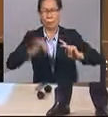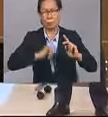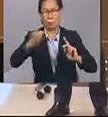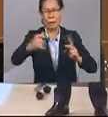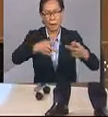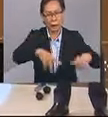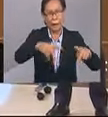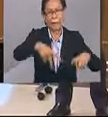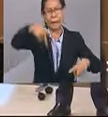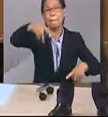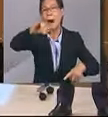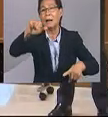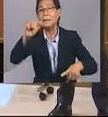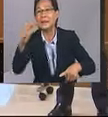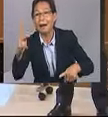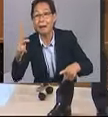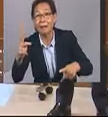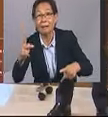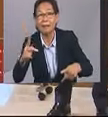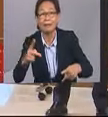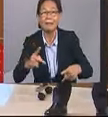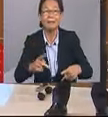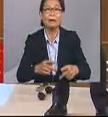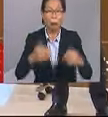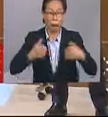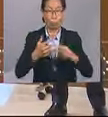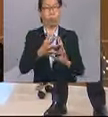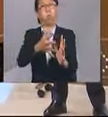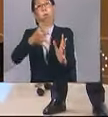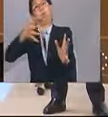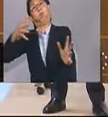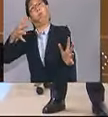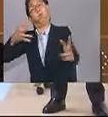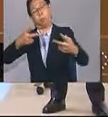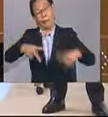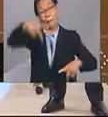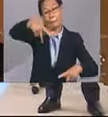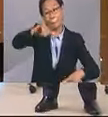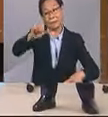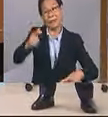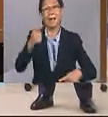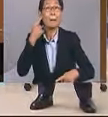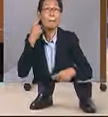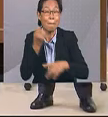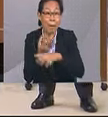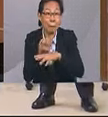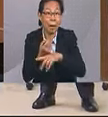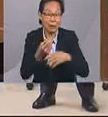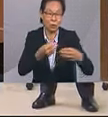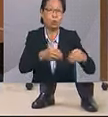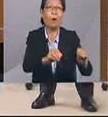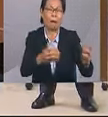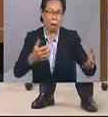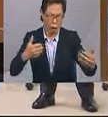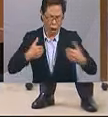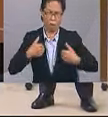kedai pacak gadai. Malahan ada juga yang beratur panjang. Dan ini perkara ini terdapat